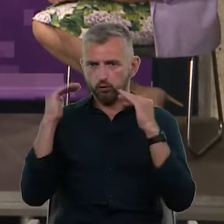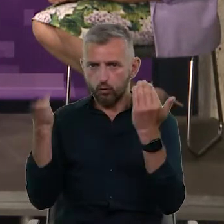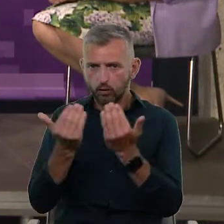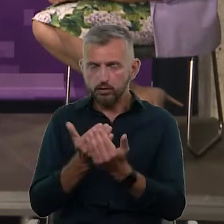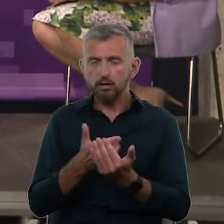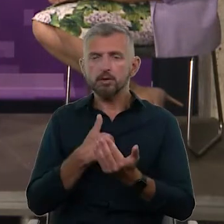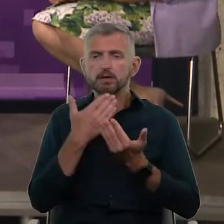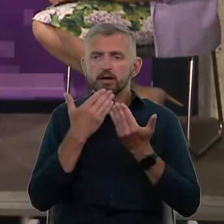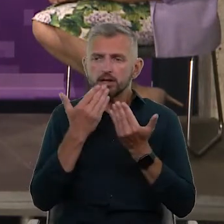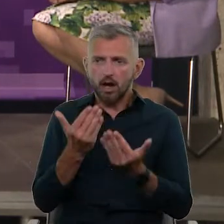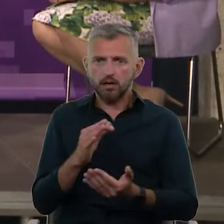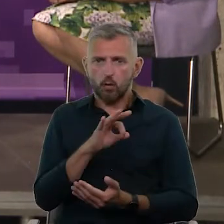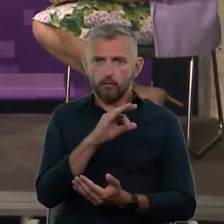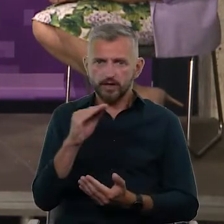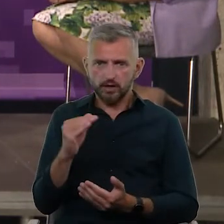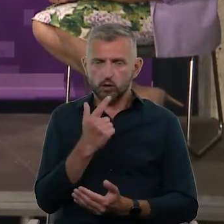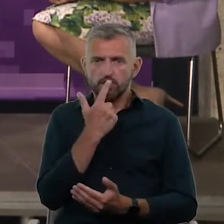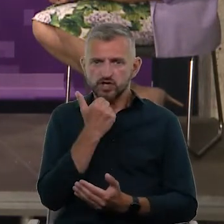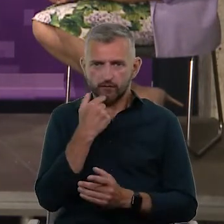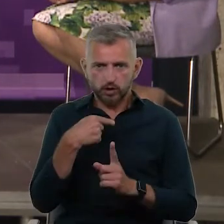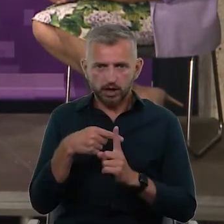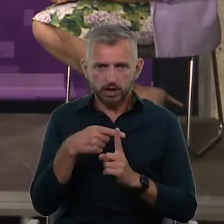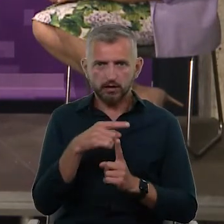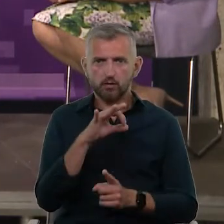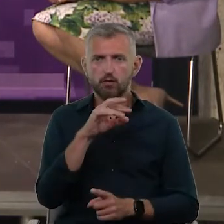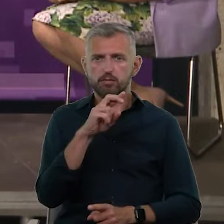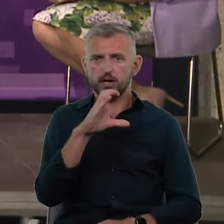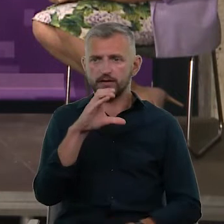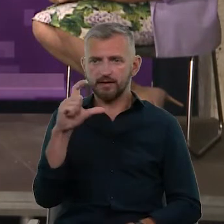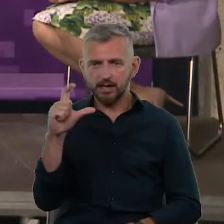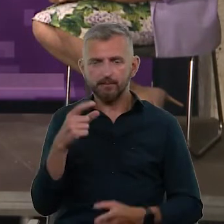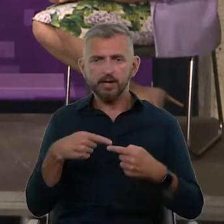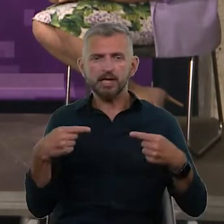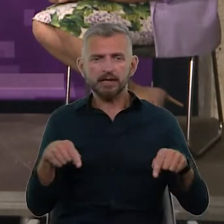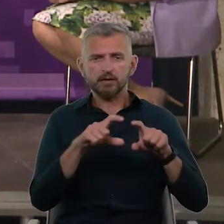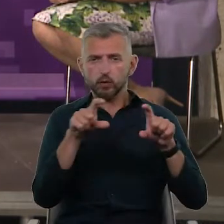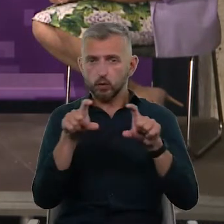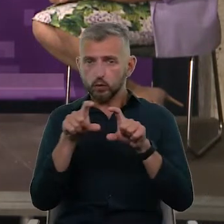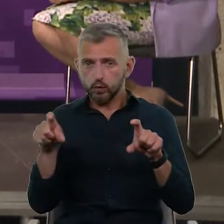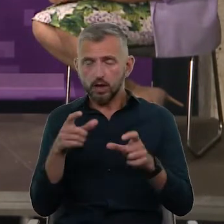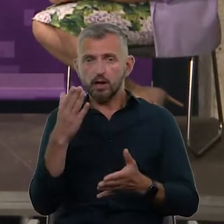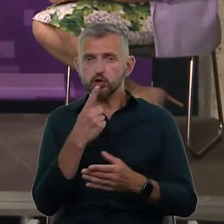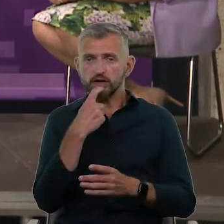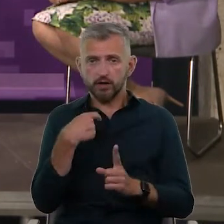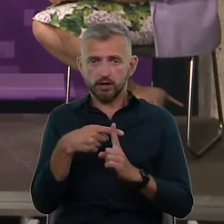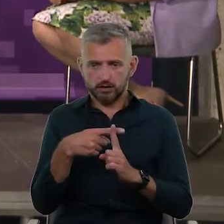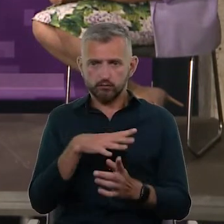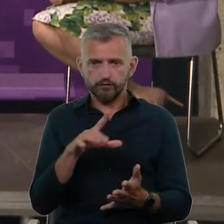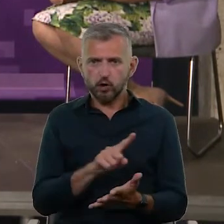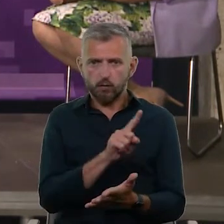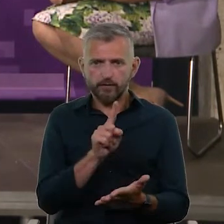зверталися офіційно в Червоний Хрест, в ОБСЄ і в різні інші структури. Тобто, якщо Червоний Хрест був